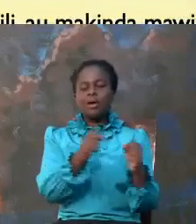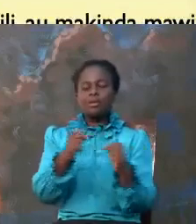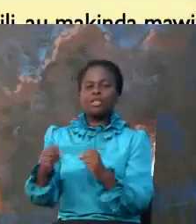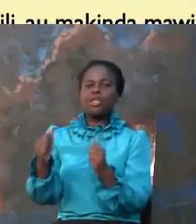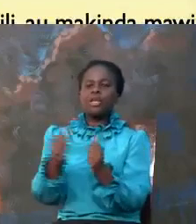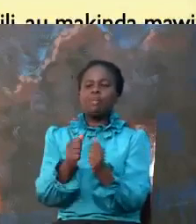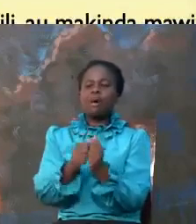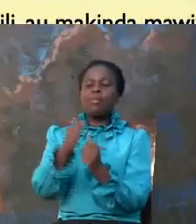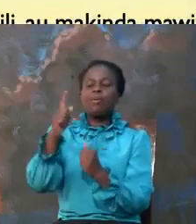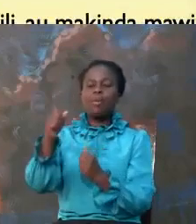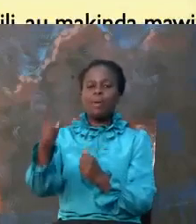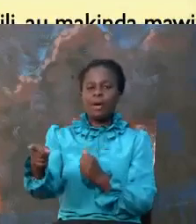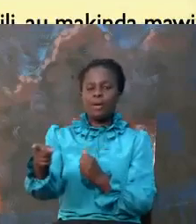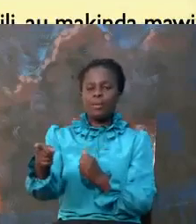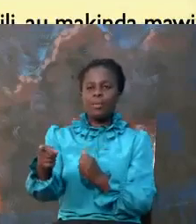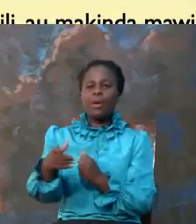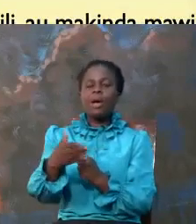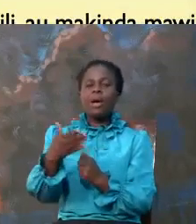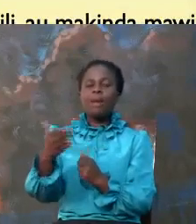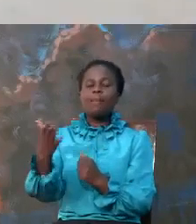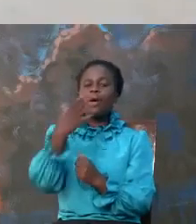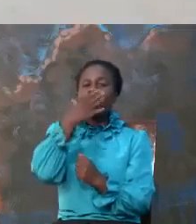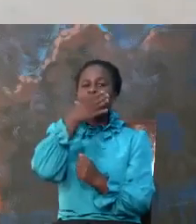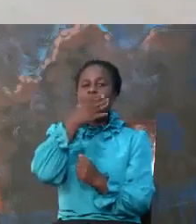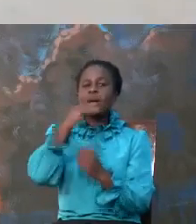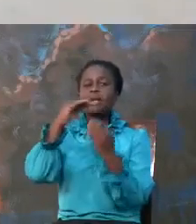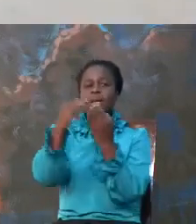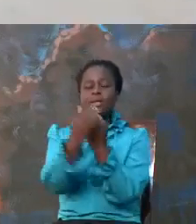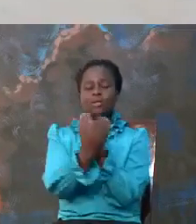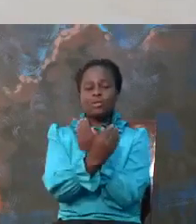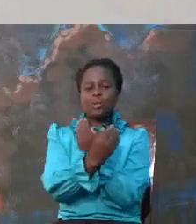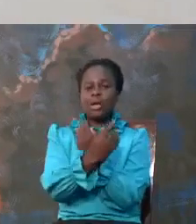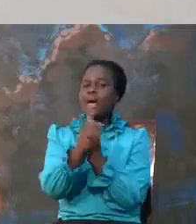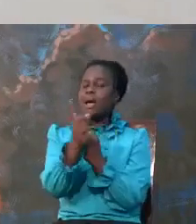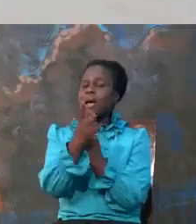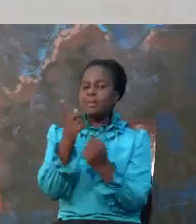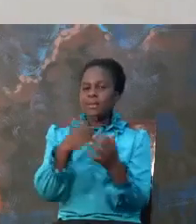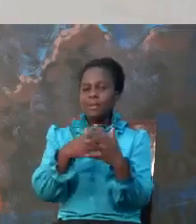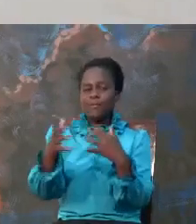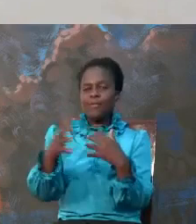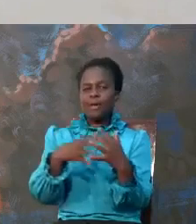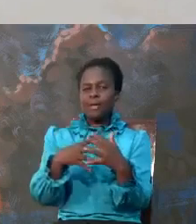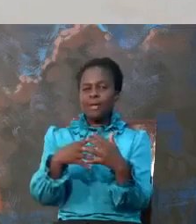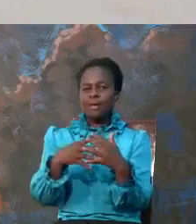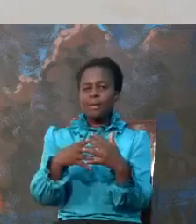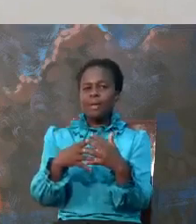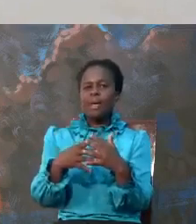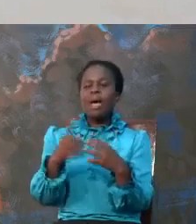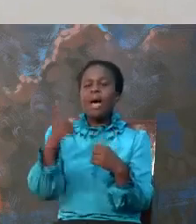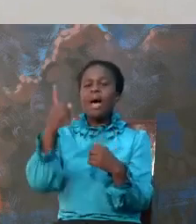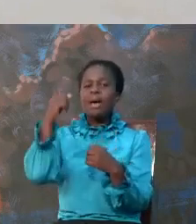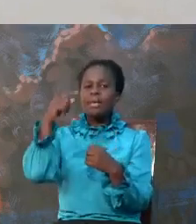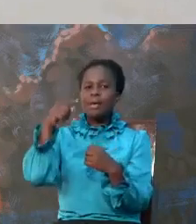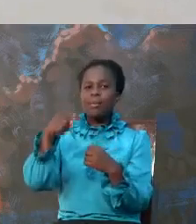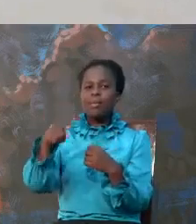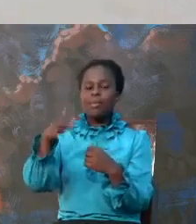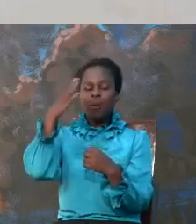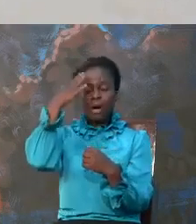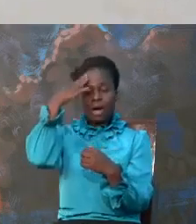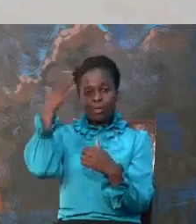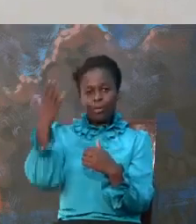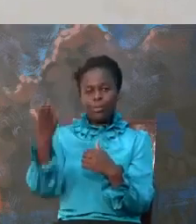hayo mojawapo ambayo Bwana alizuiria asiyafanye, ajapokuwa